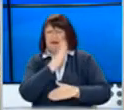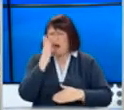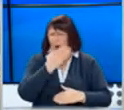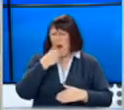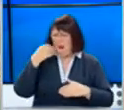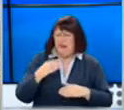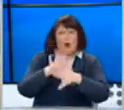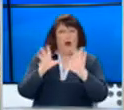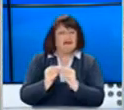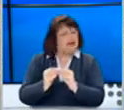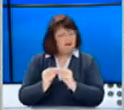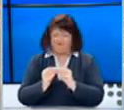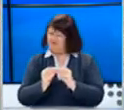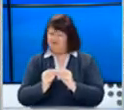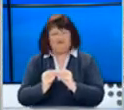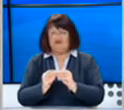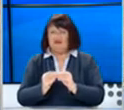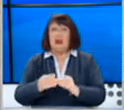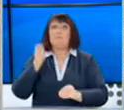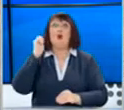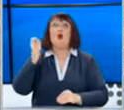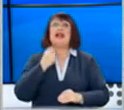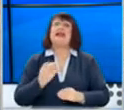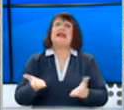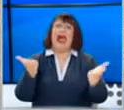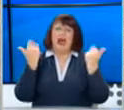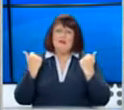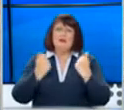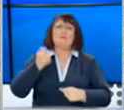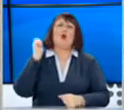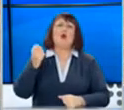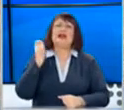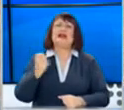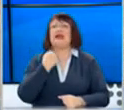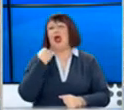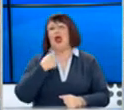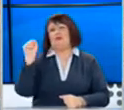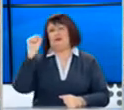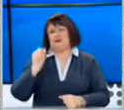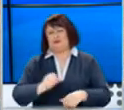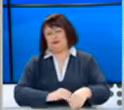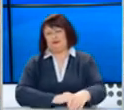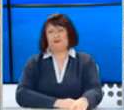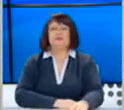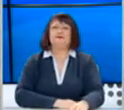τροπιάζουν τη χώρα. Όχι, αυτή δεν είναι η πολιτική μας και σε αυτή την πολιτική δεν θα γυρίσουμε.